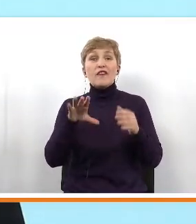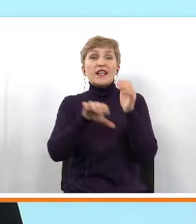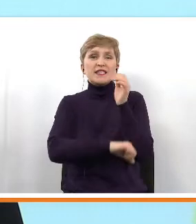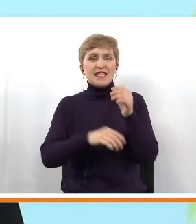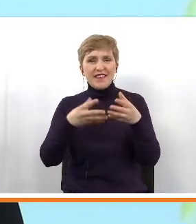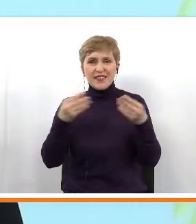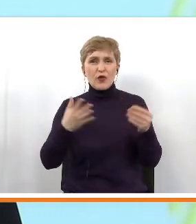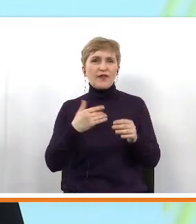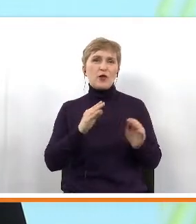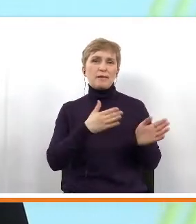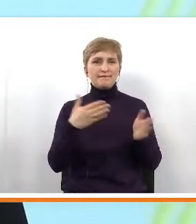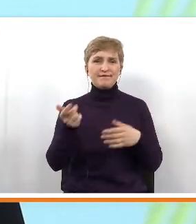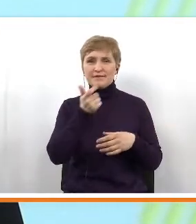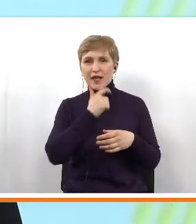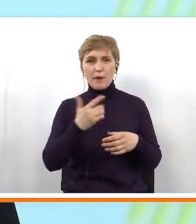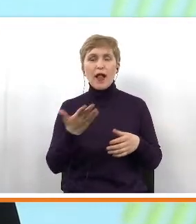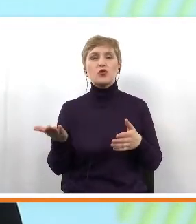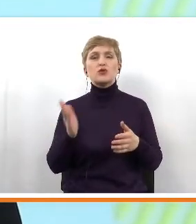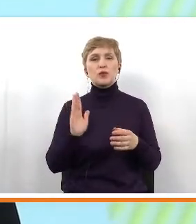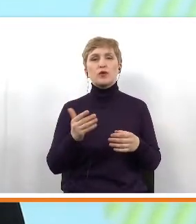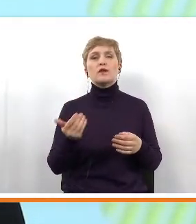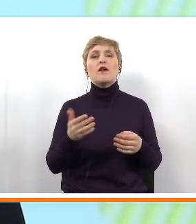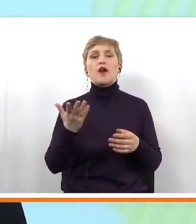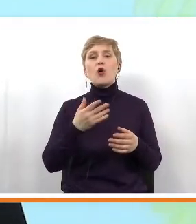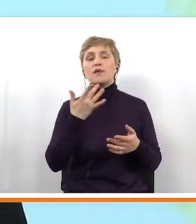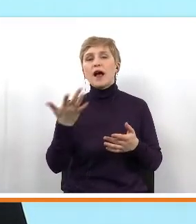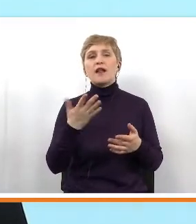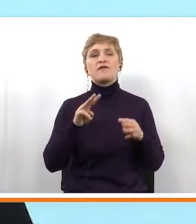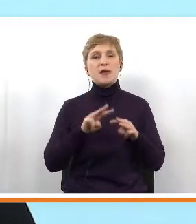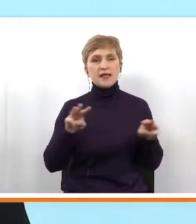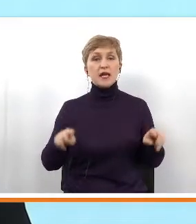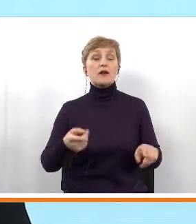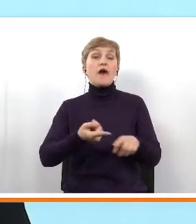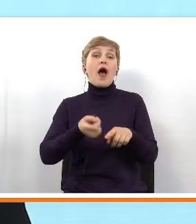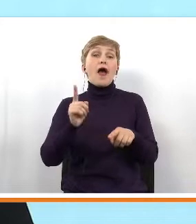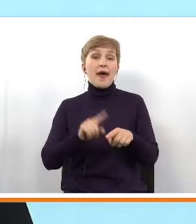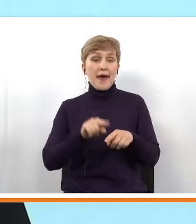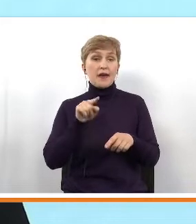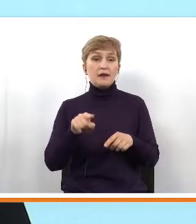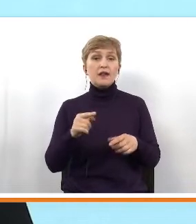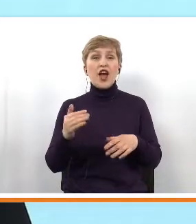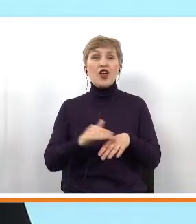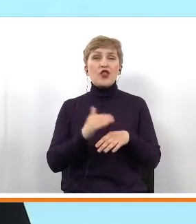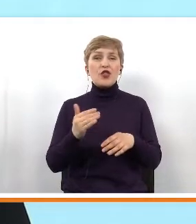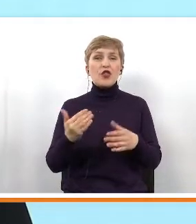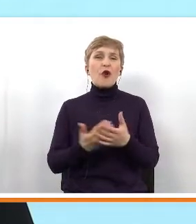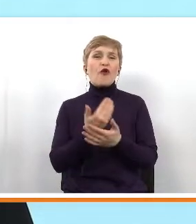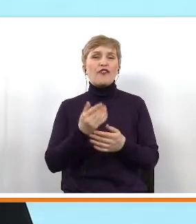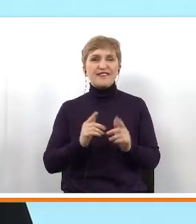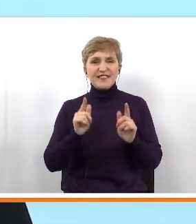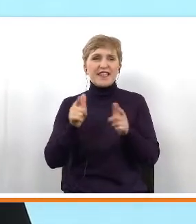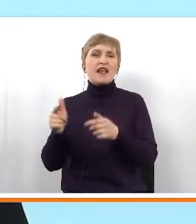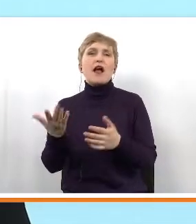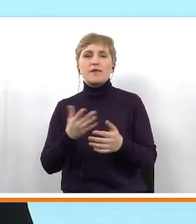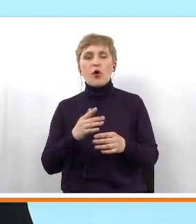все благополучно сложится, в каком-то из докладов в министерстве эти нововведения каким-то образом